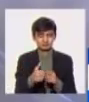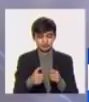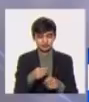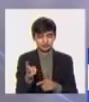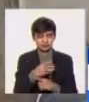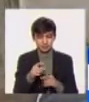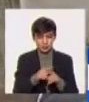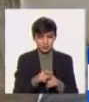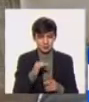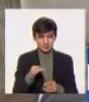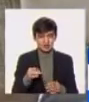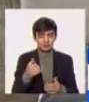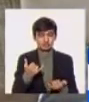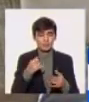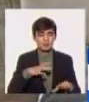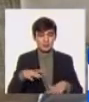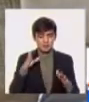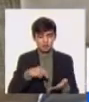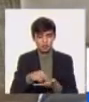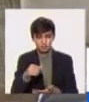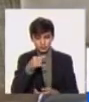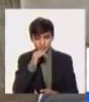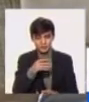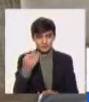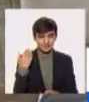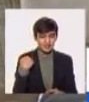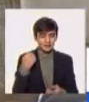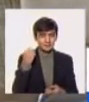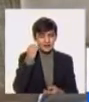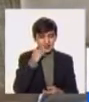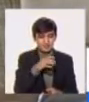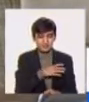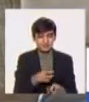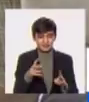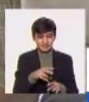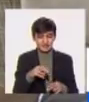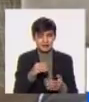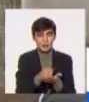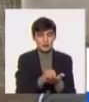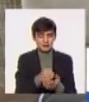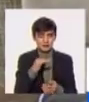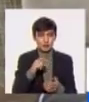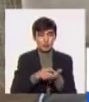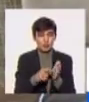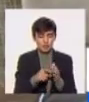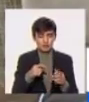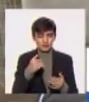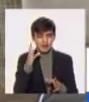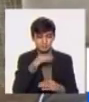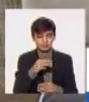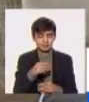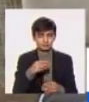не сыщешь. Нам удалось найти в старых запасах пучок адраспана. Для того, чтобы обработать комнату, по словам продавцов и